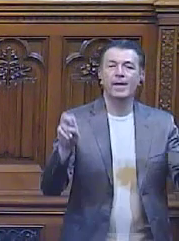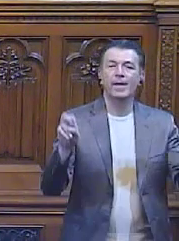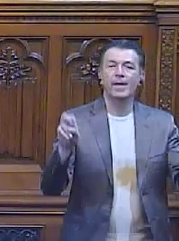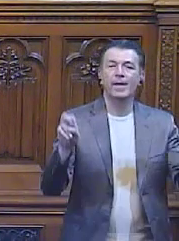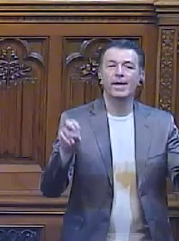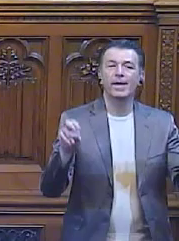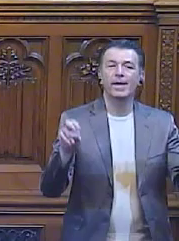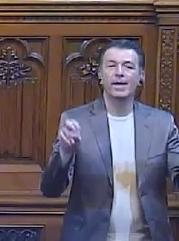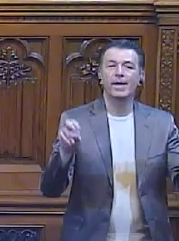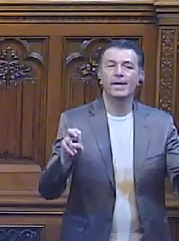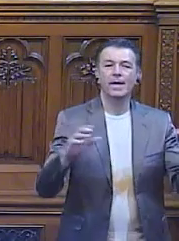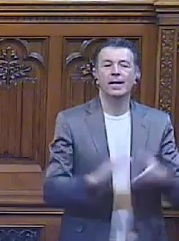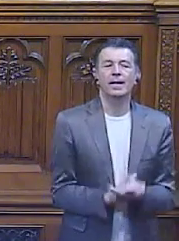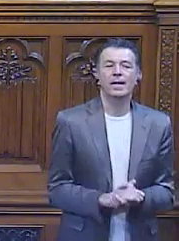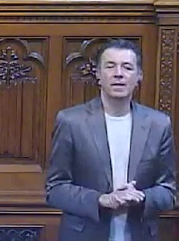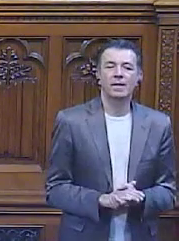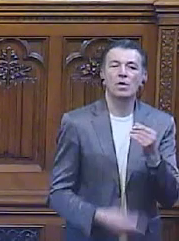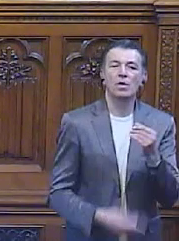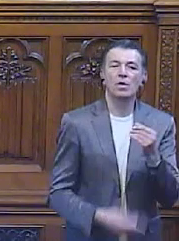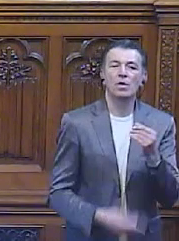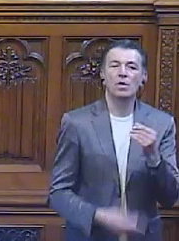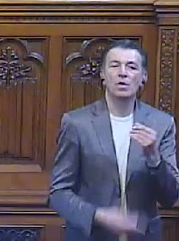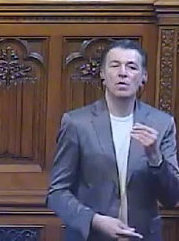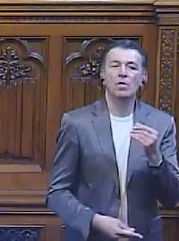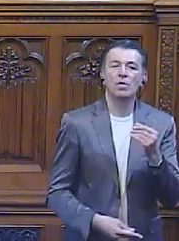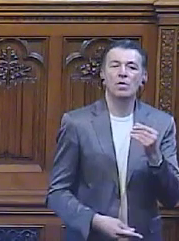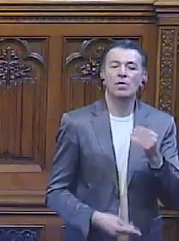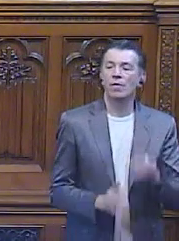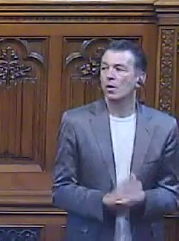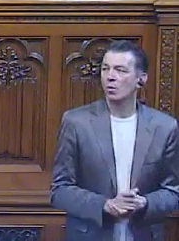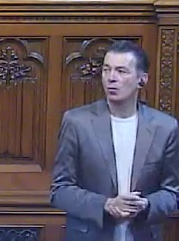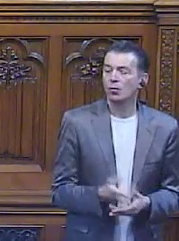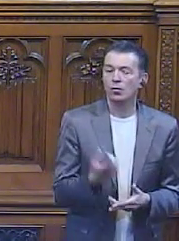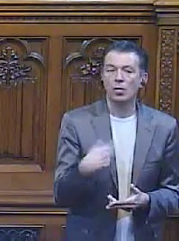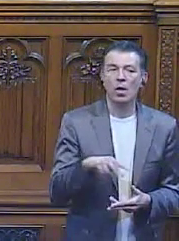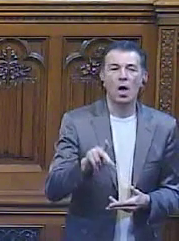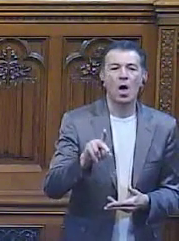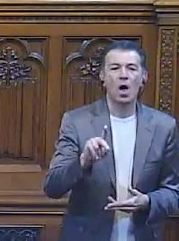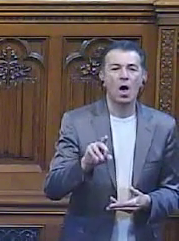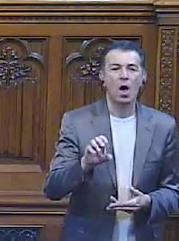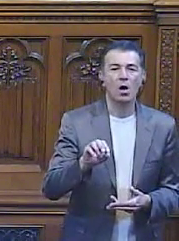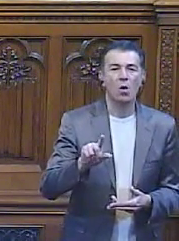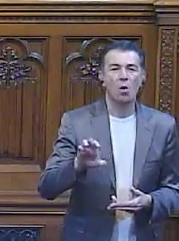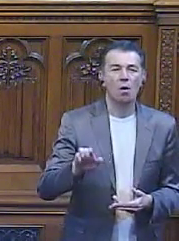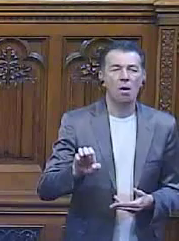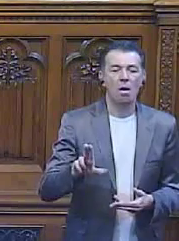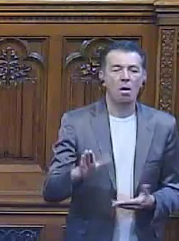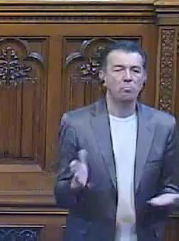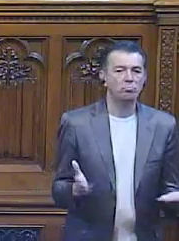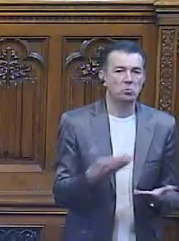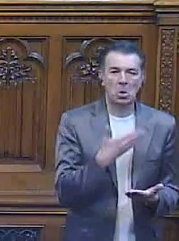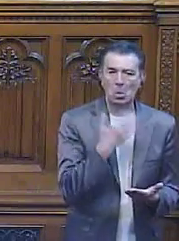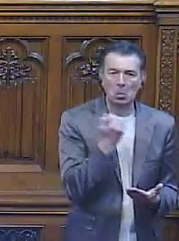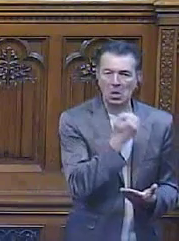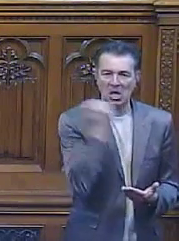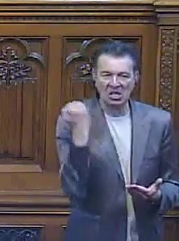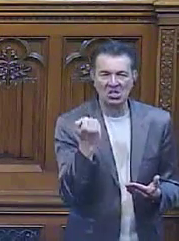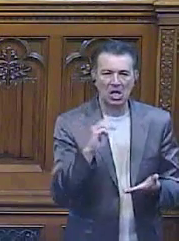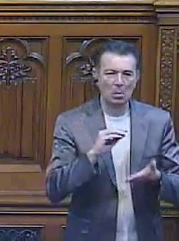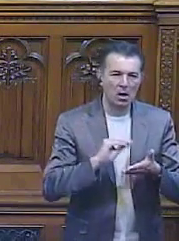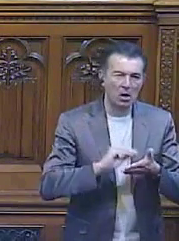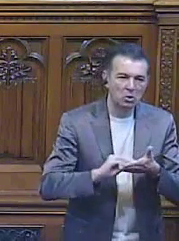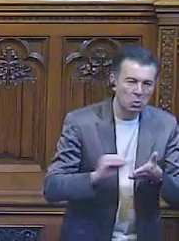unter dem Titel Der große Kontrollverlust schreibt Andreas Koller, glaube ich, unverdächtig, besonders ein radikaler Journalist zu